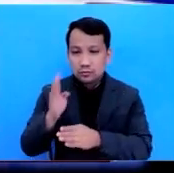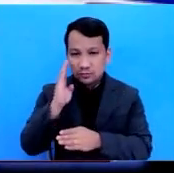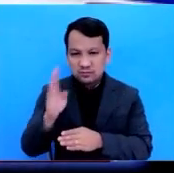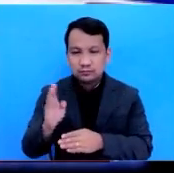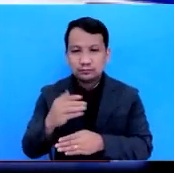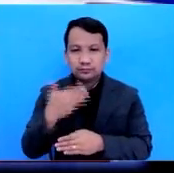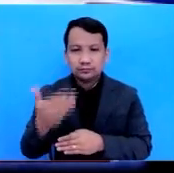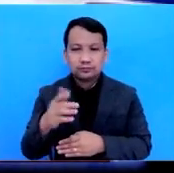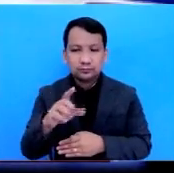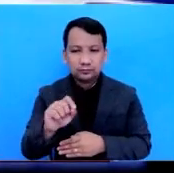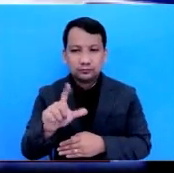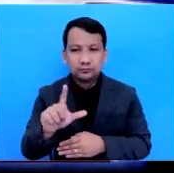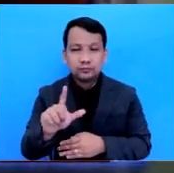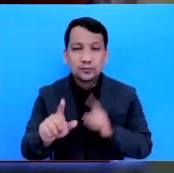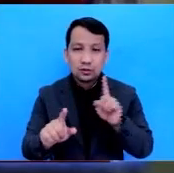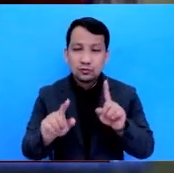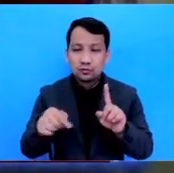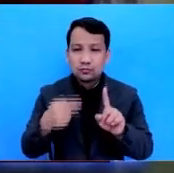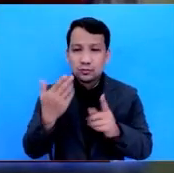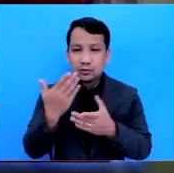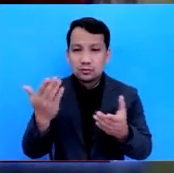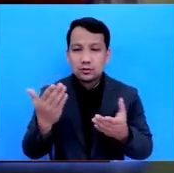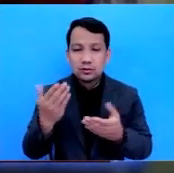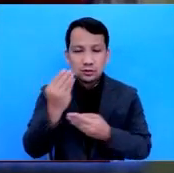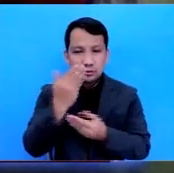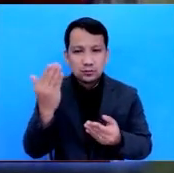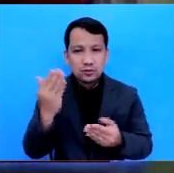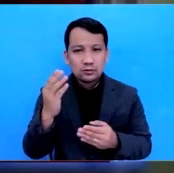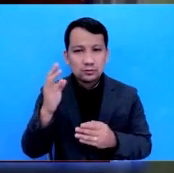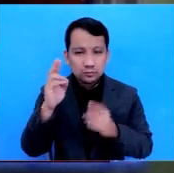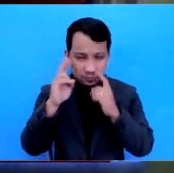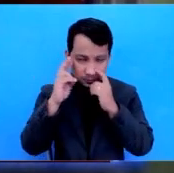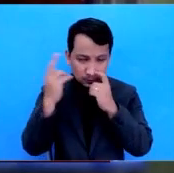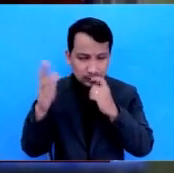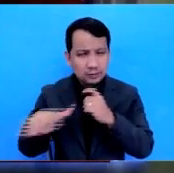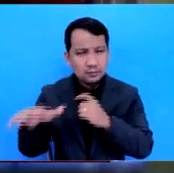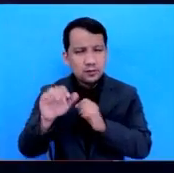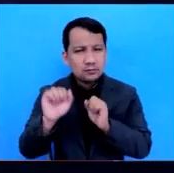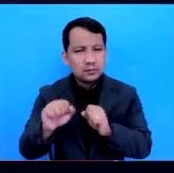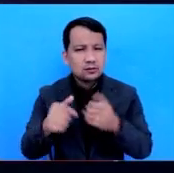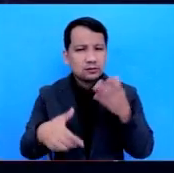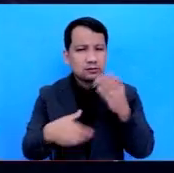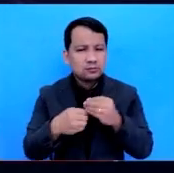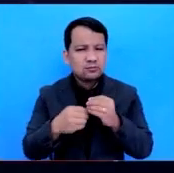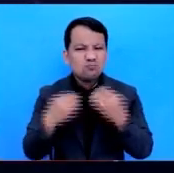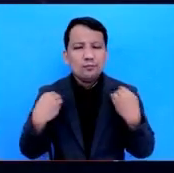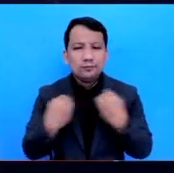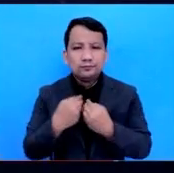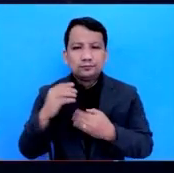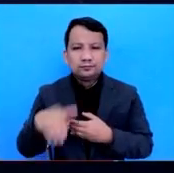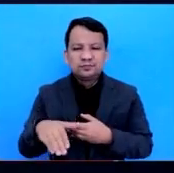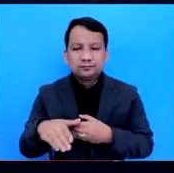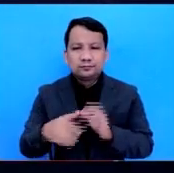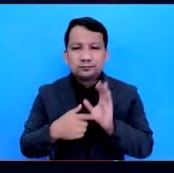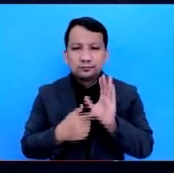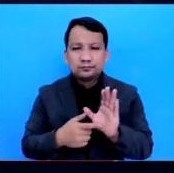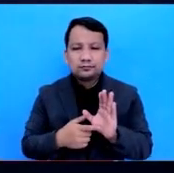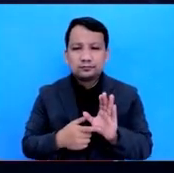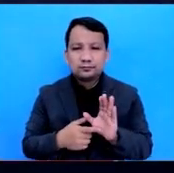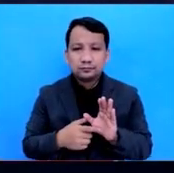totoo lang ng 1PH, binanggit din ni Attorney Rodriguez ang isa pang matunog na magiging miyembro ng bagong gabinete. Kayo po